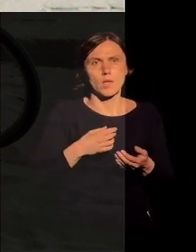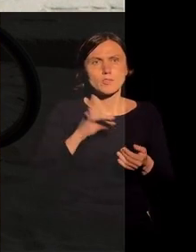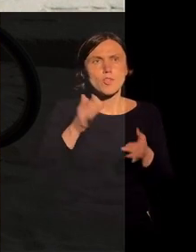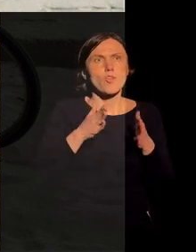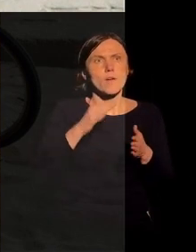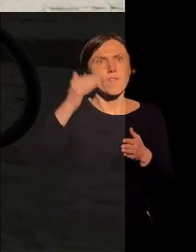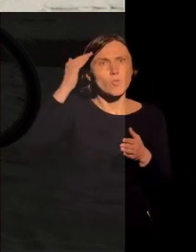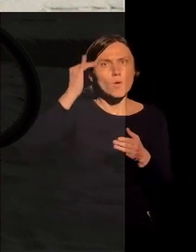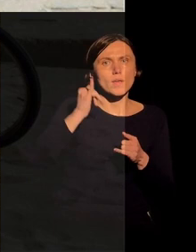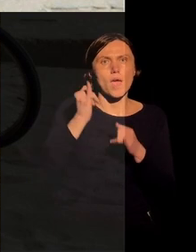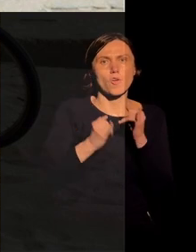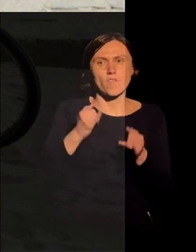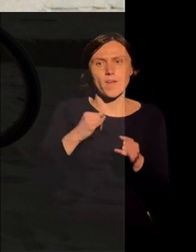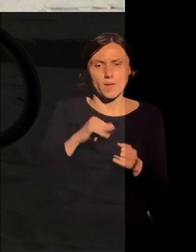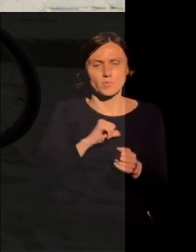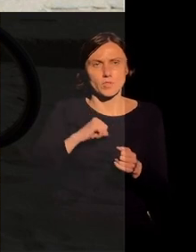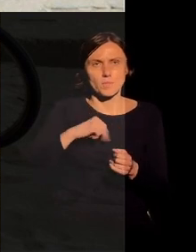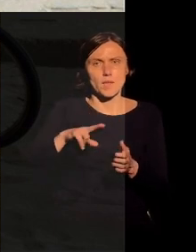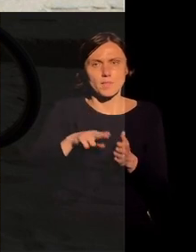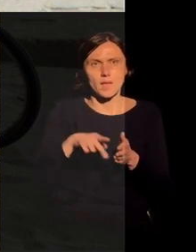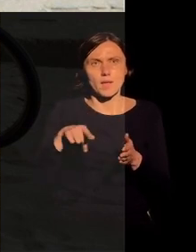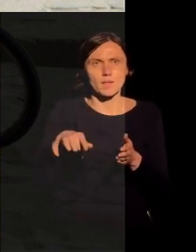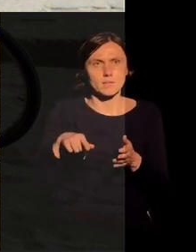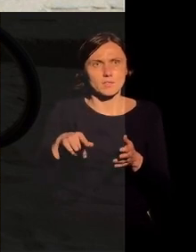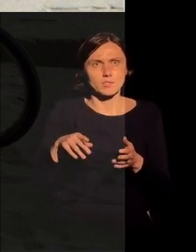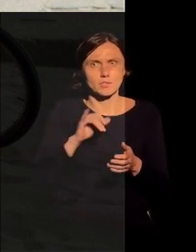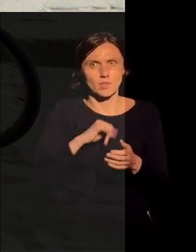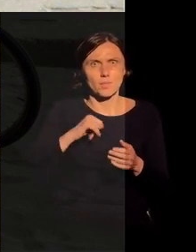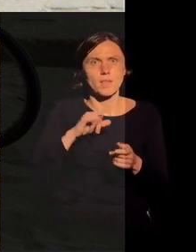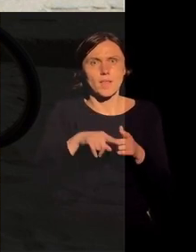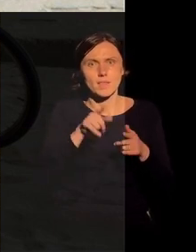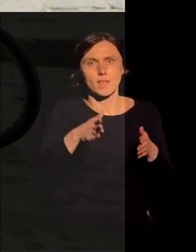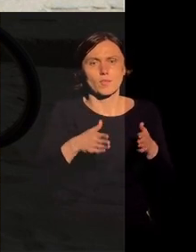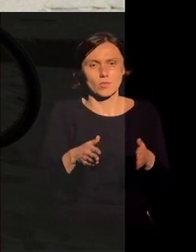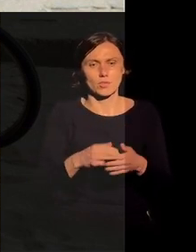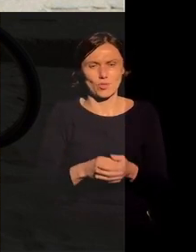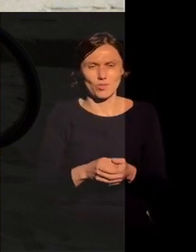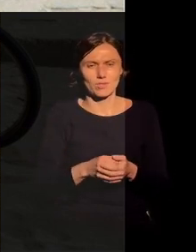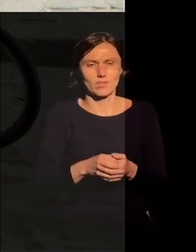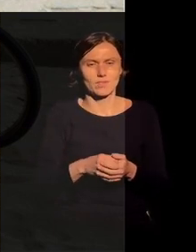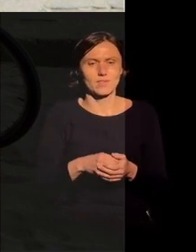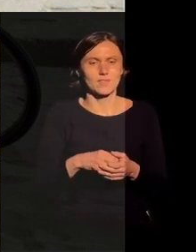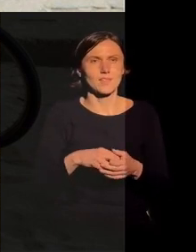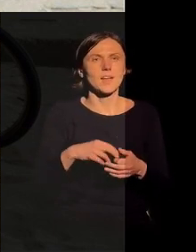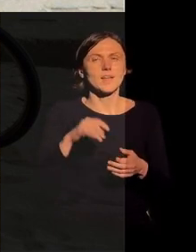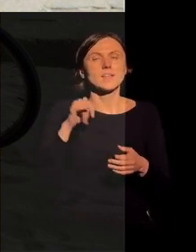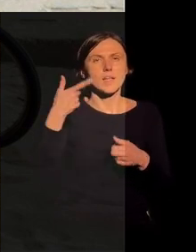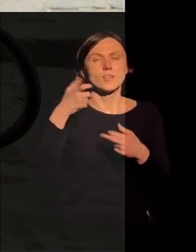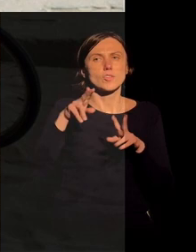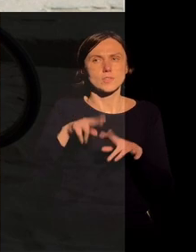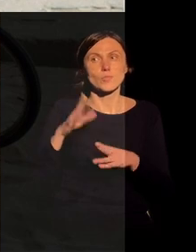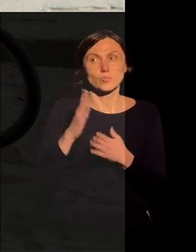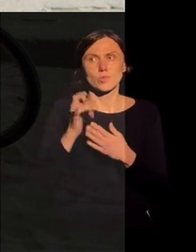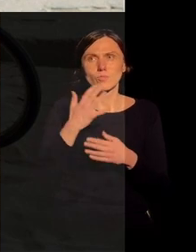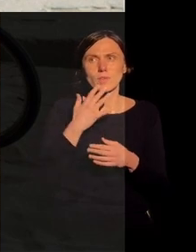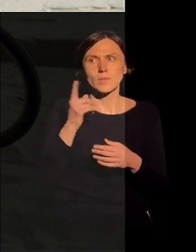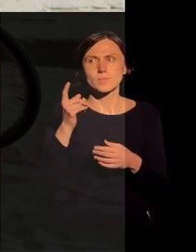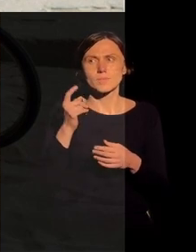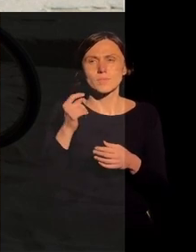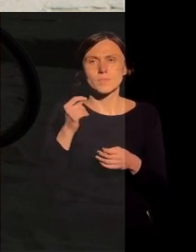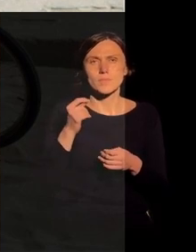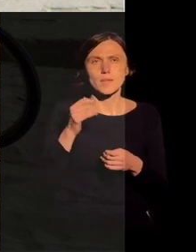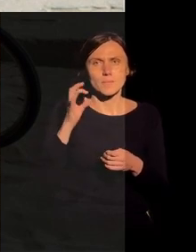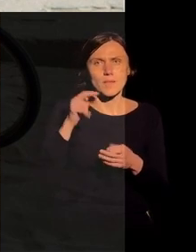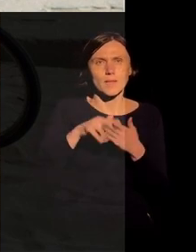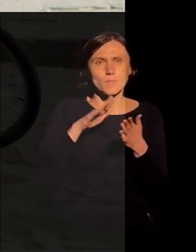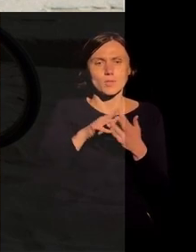głowie i z rowerem siebie na tej drodze w głowie. I tak mi już zostało, co zresztą tutaj napomknęła, jak dobrze, jak nie przekręcam imienia,